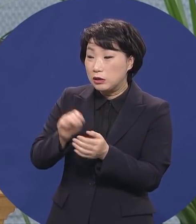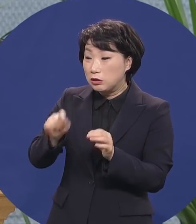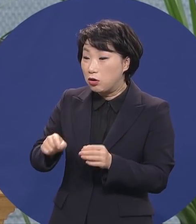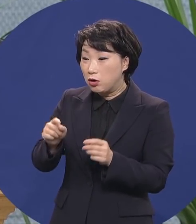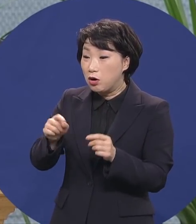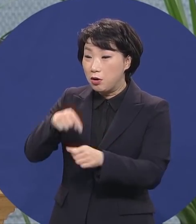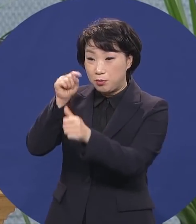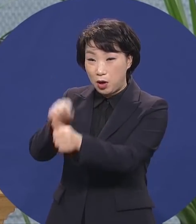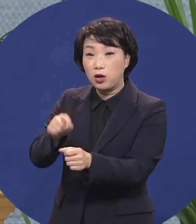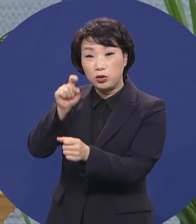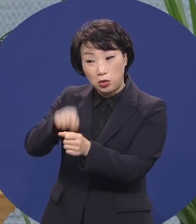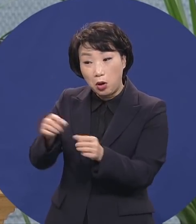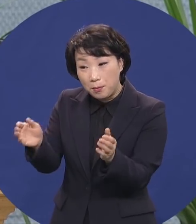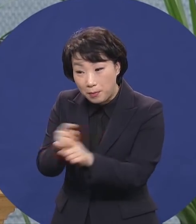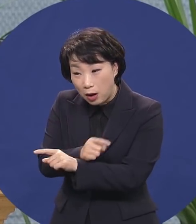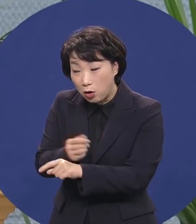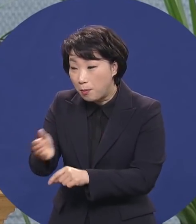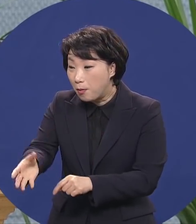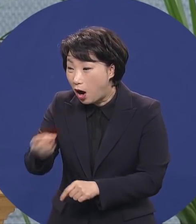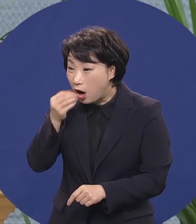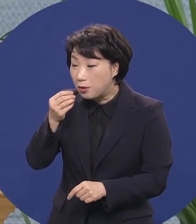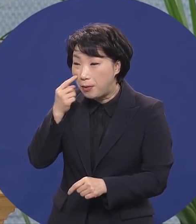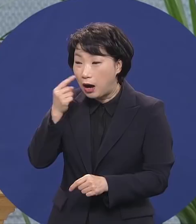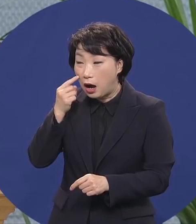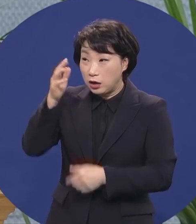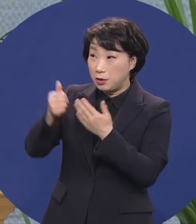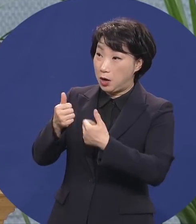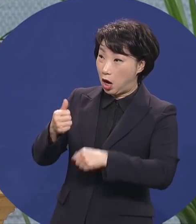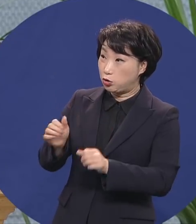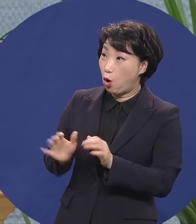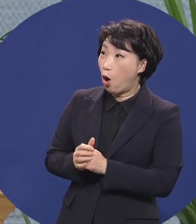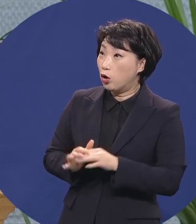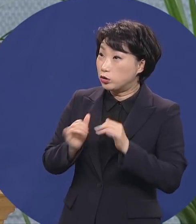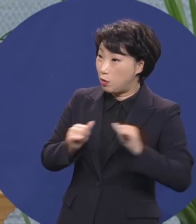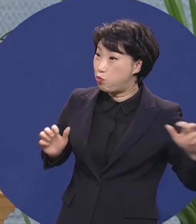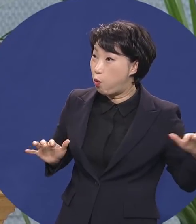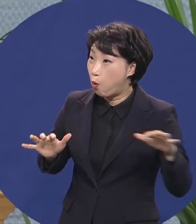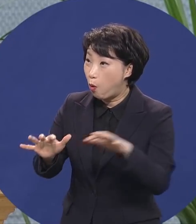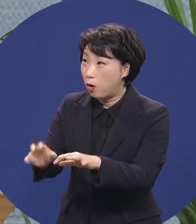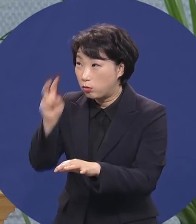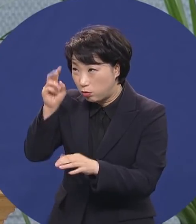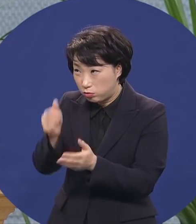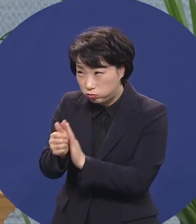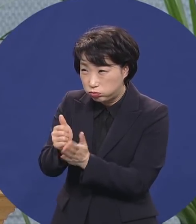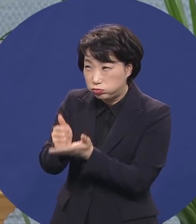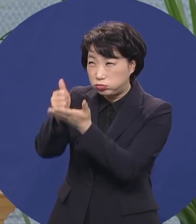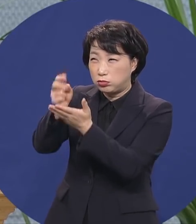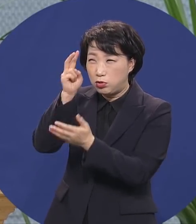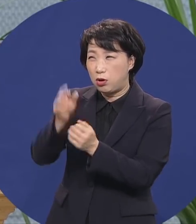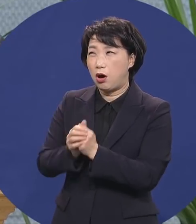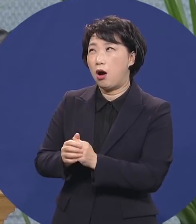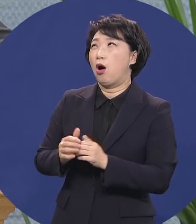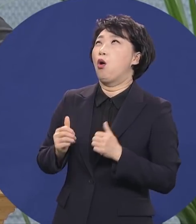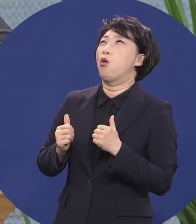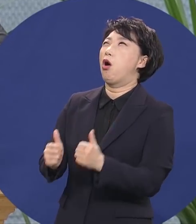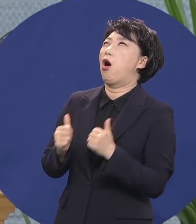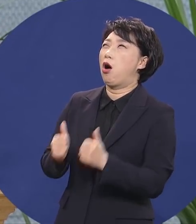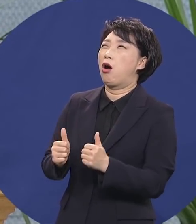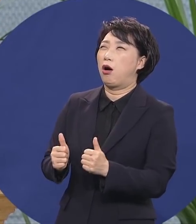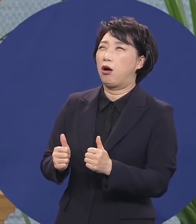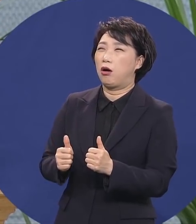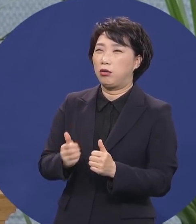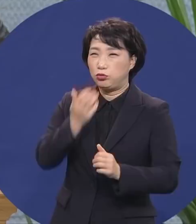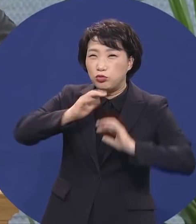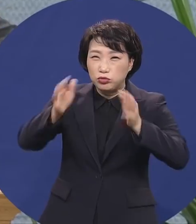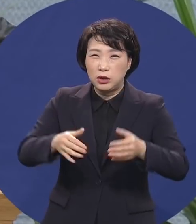먹어봐. 네가 하나님의 아들로 사람들이 너를 군중처럼 따르지 않겠냐? 이야, 유대의